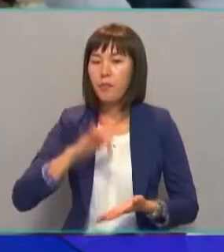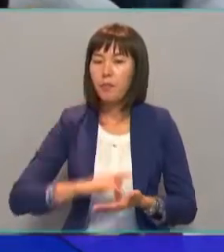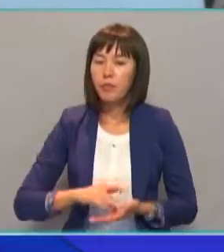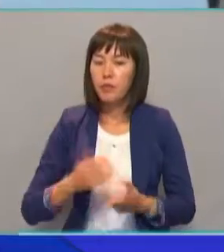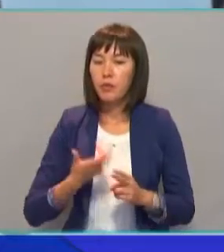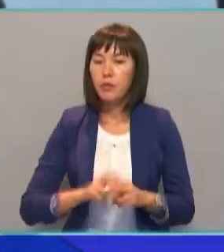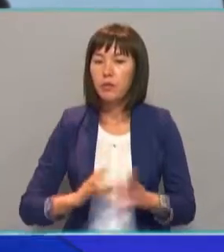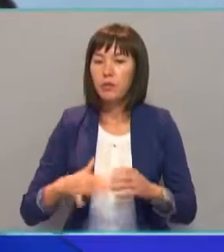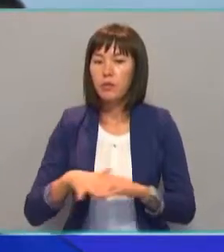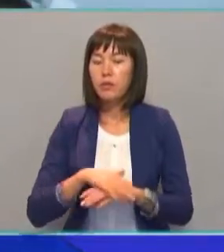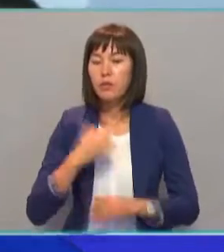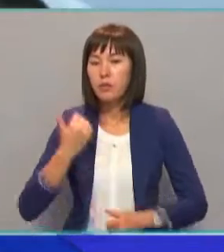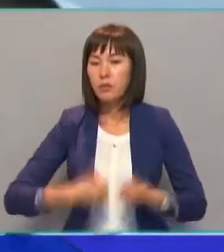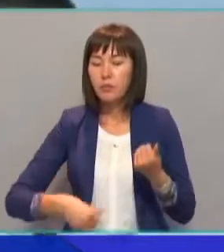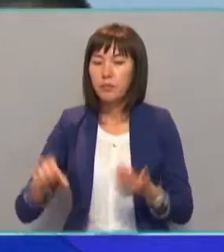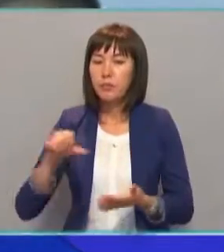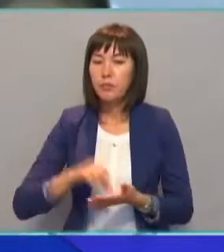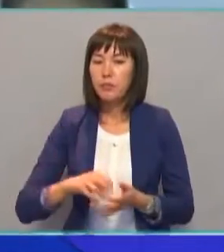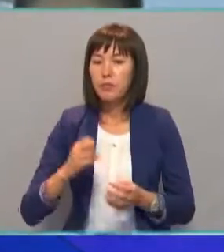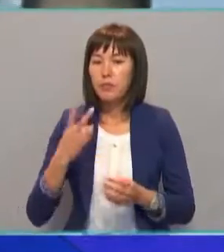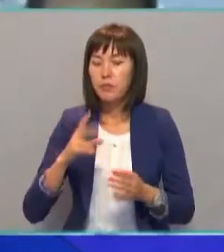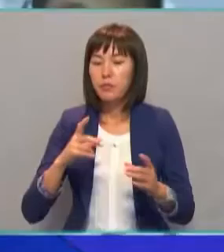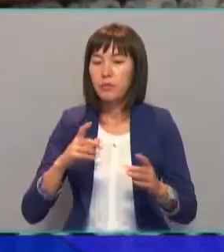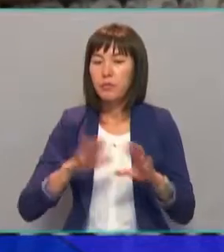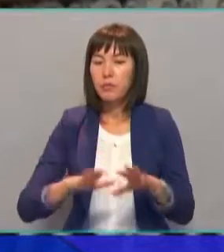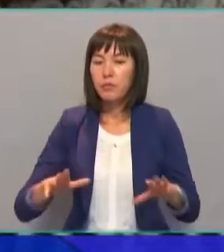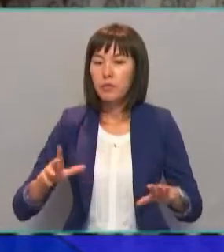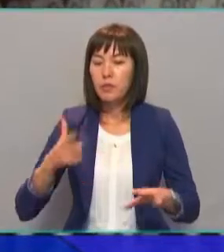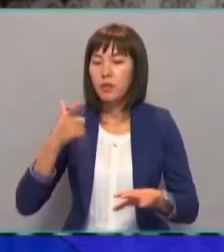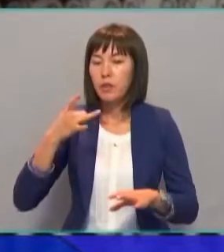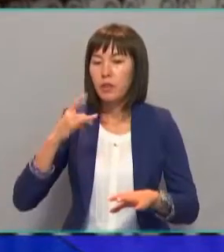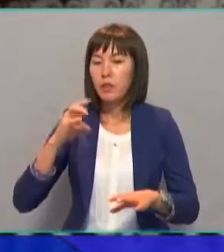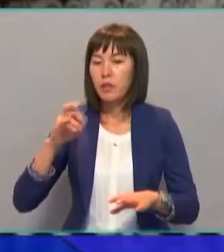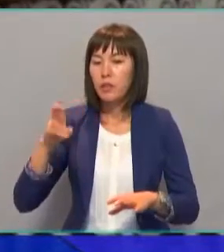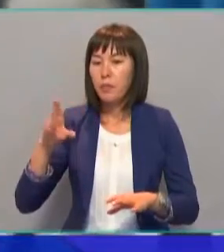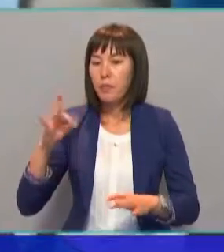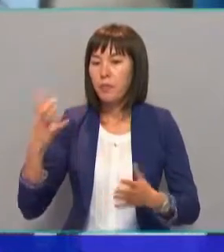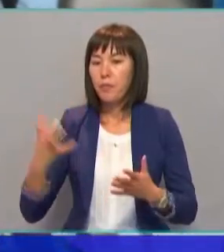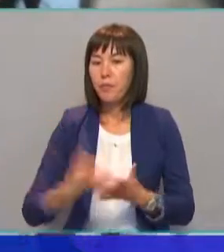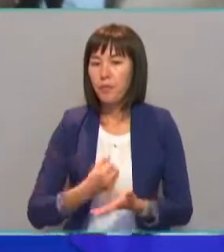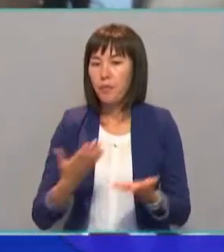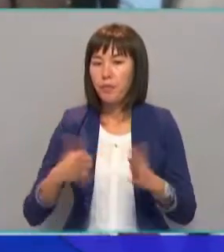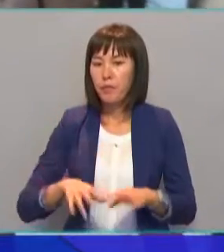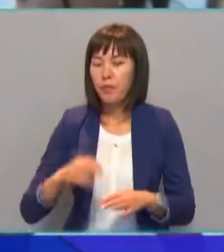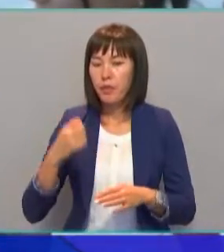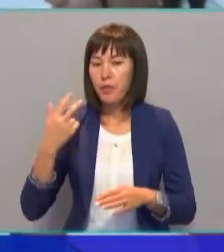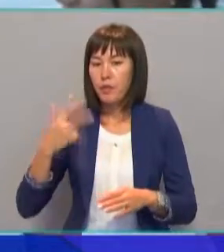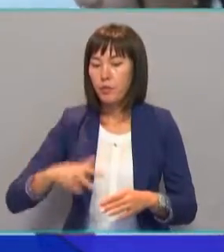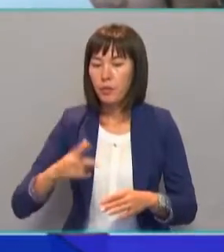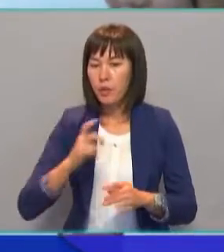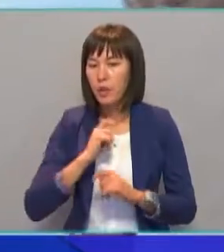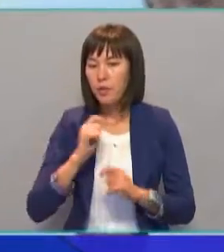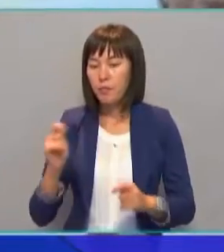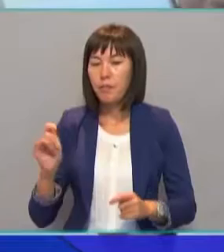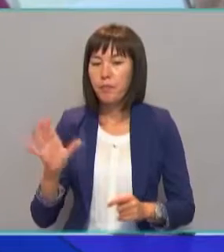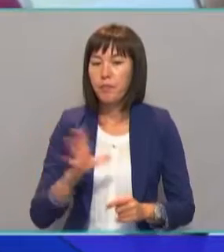қалаларында өткен халықаралық байқауларға қатысып, 12 оқушысы гран-при жүлдесін қанжығаларына басып, қалған 32 өнерпаз лауреат